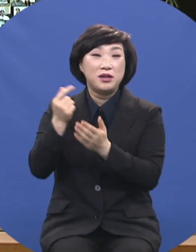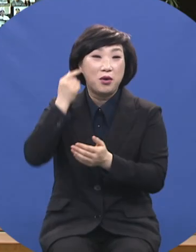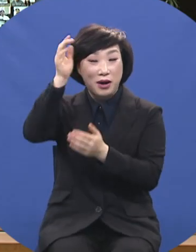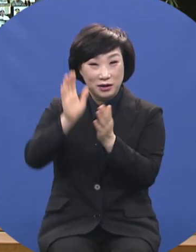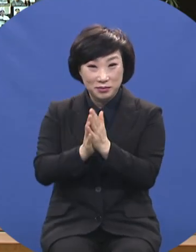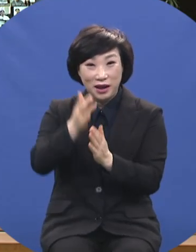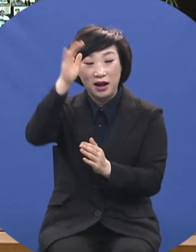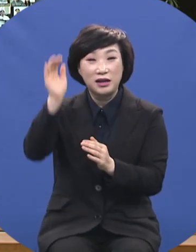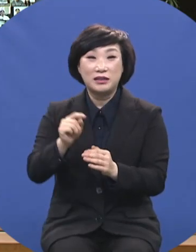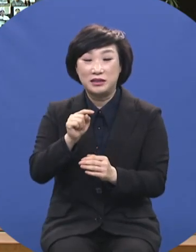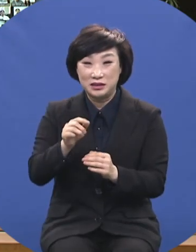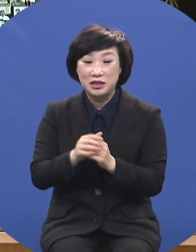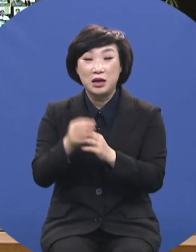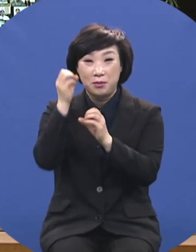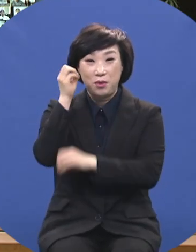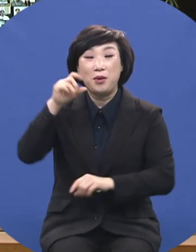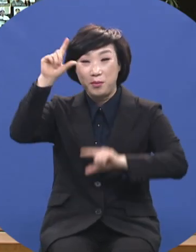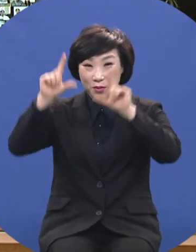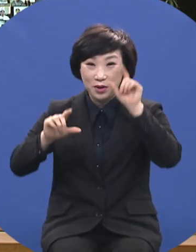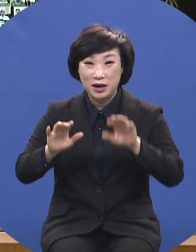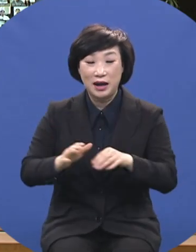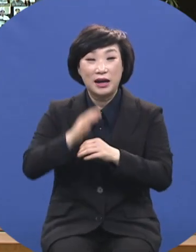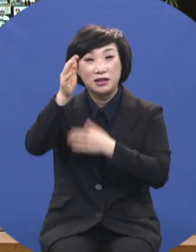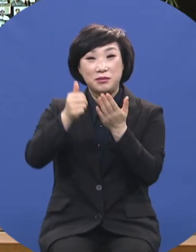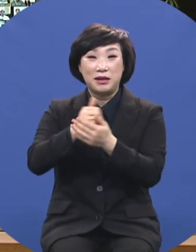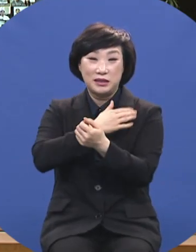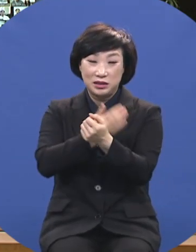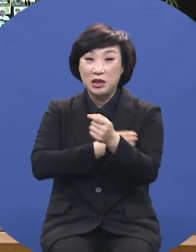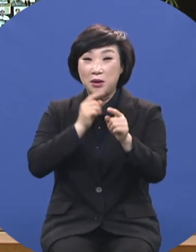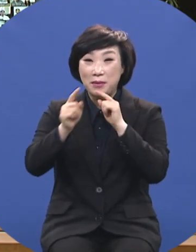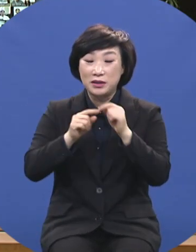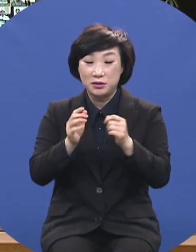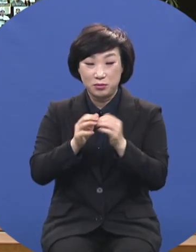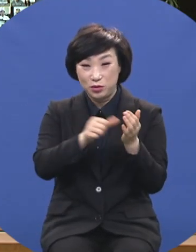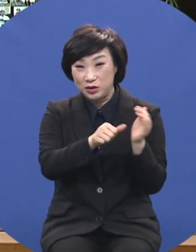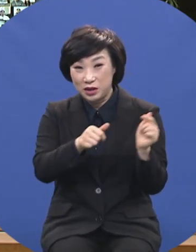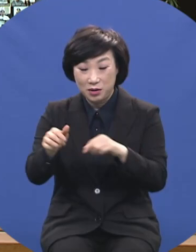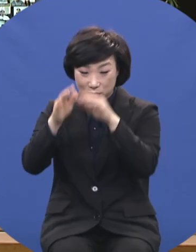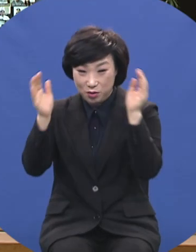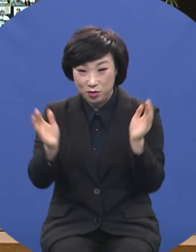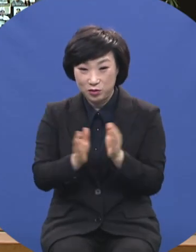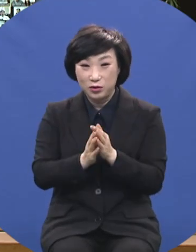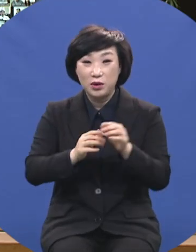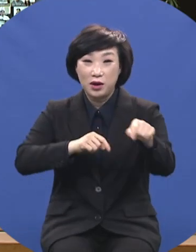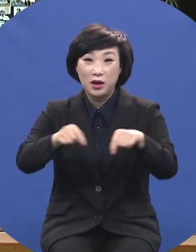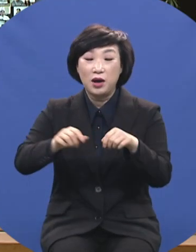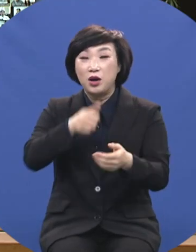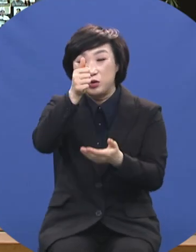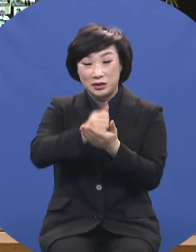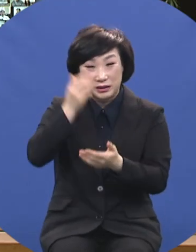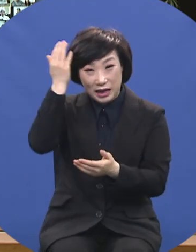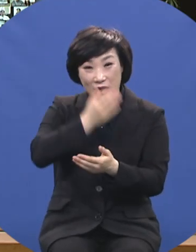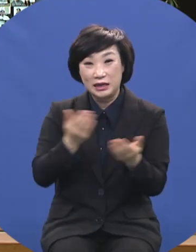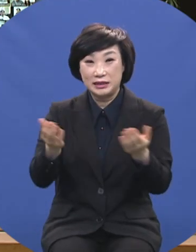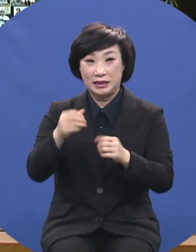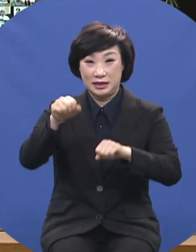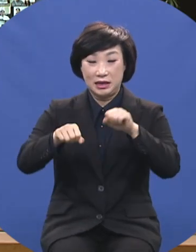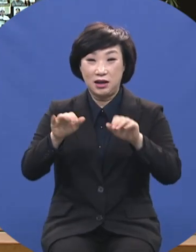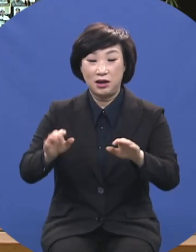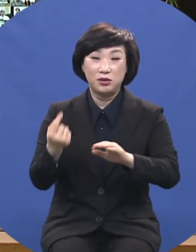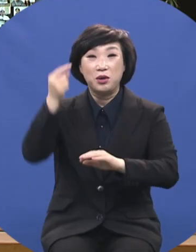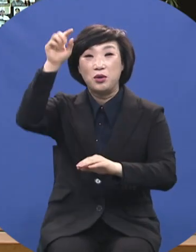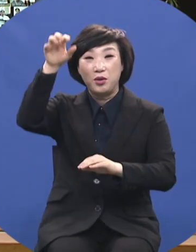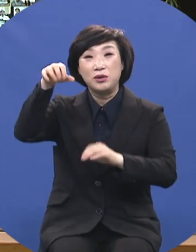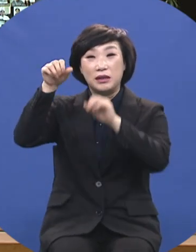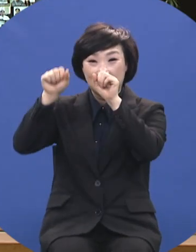그 본체의 형상이시라. 그의 능력의 말씀으로 만물을 붙드시며 죄를 정결케 하는 일을 하시고 높은 곳에